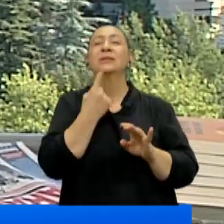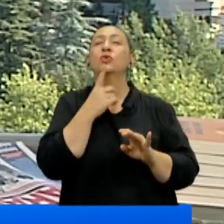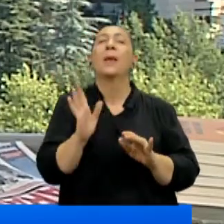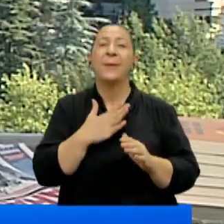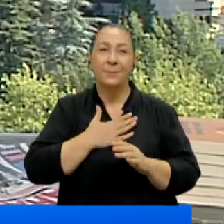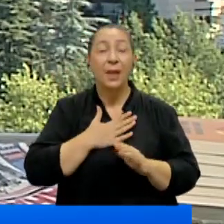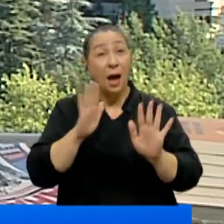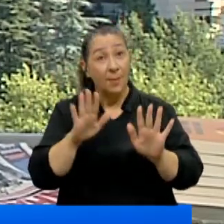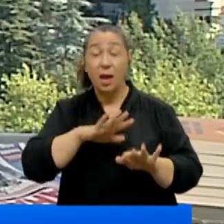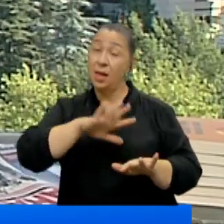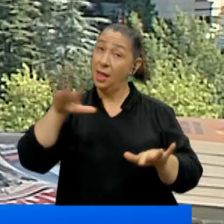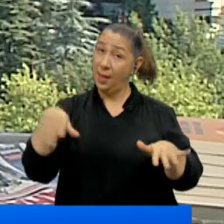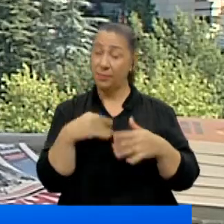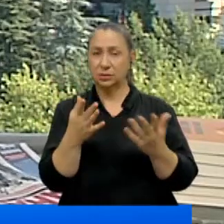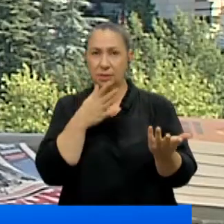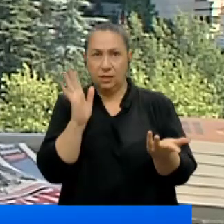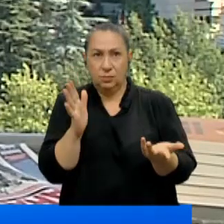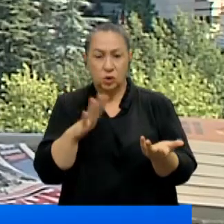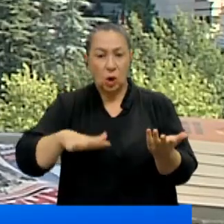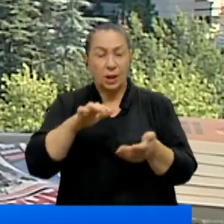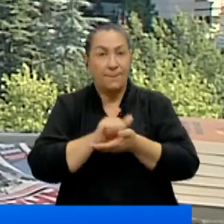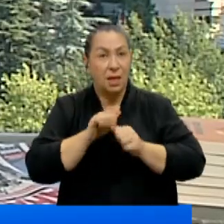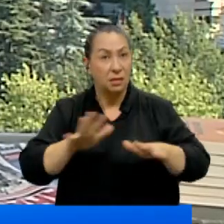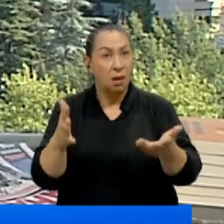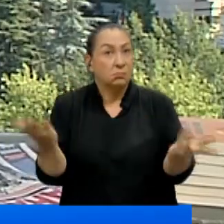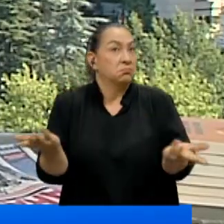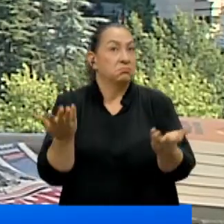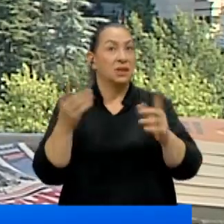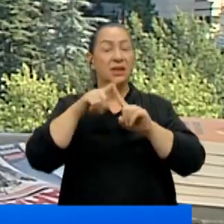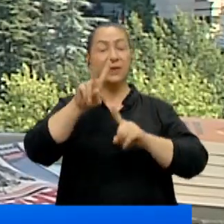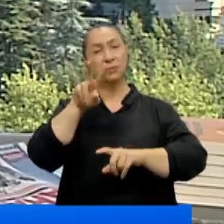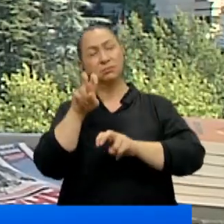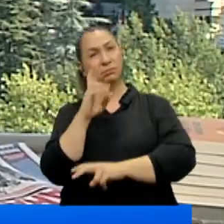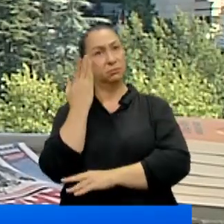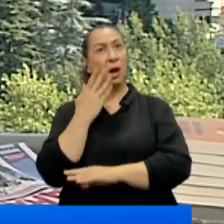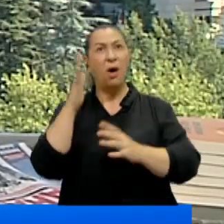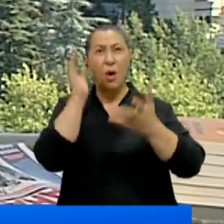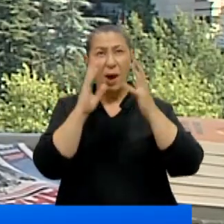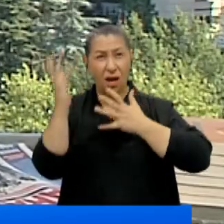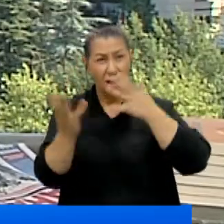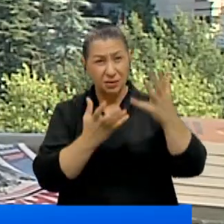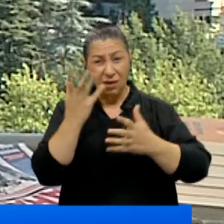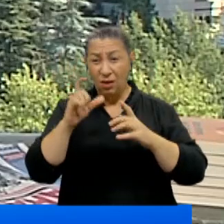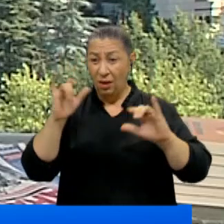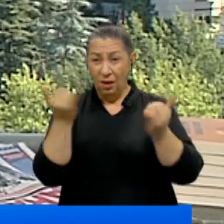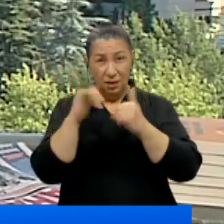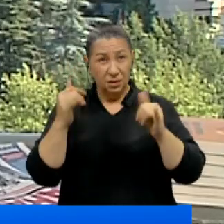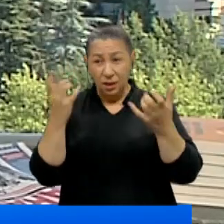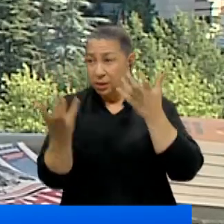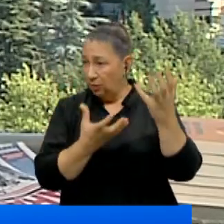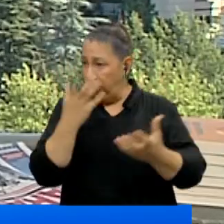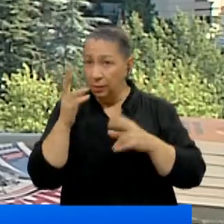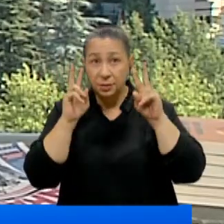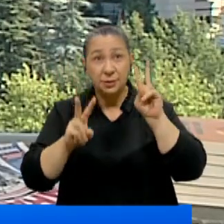söylemeyeyim. Ama hepimiz ne bileyim sosyal medyada ya da ekran karşısına geçtiğimizde ormanlarımızın yandığını, cennet köşelerimizin